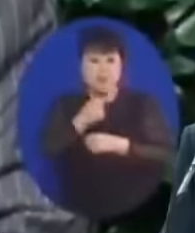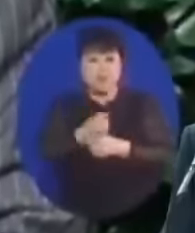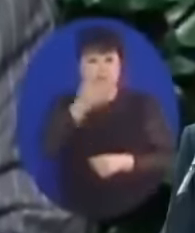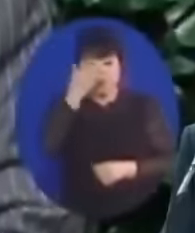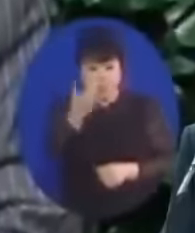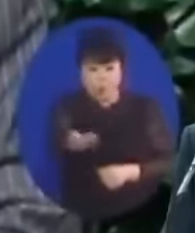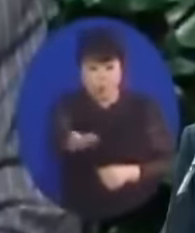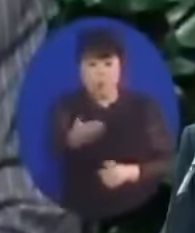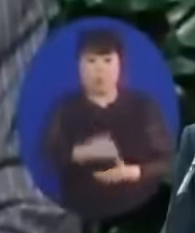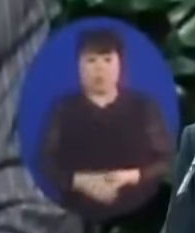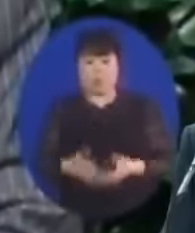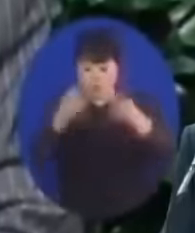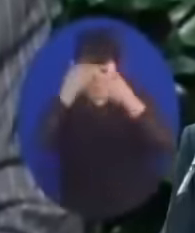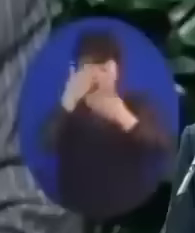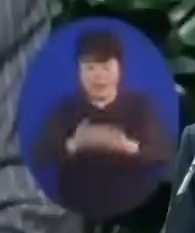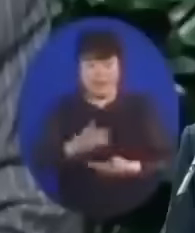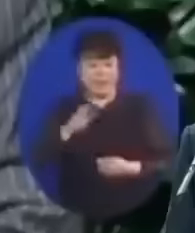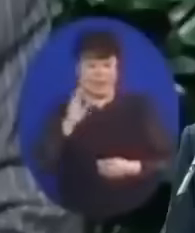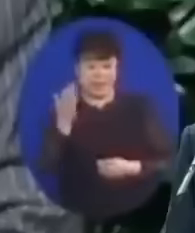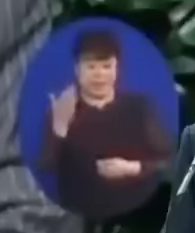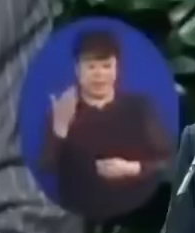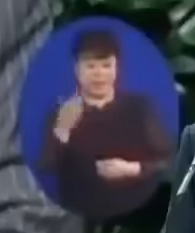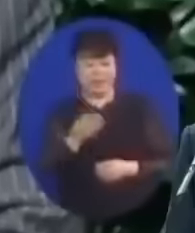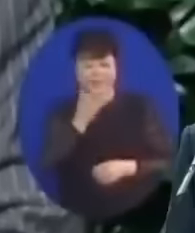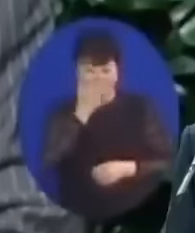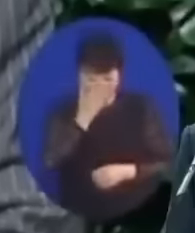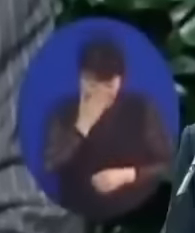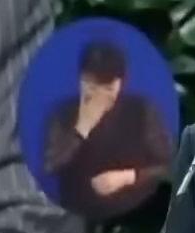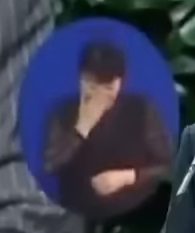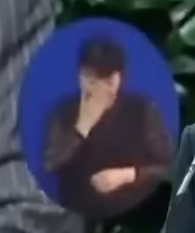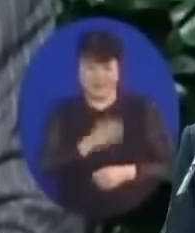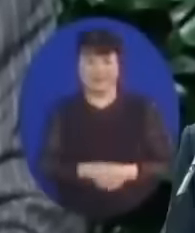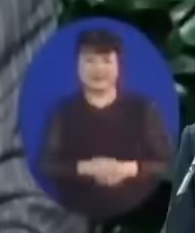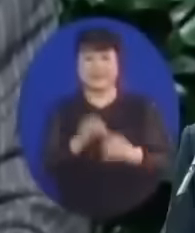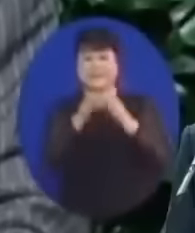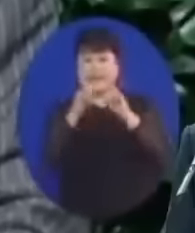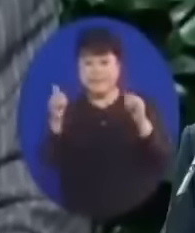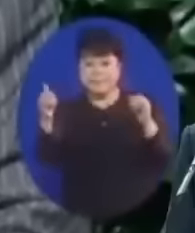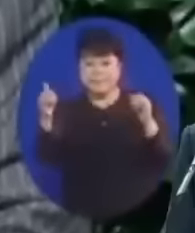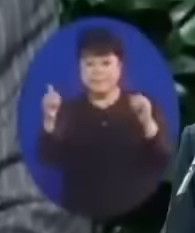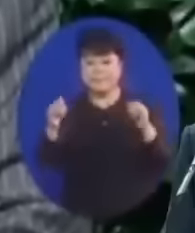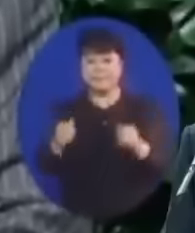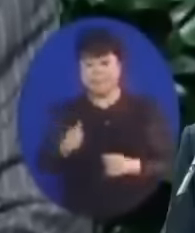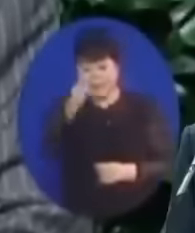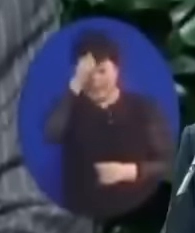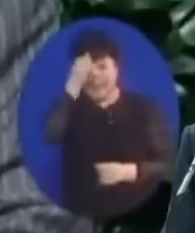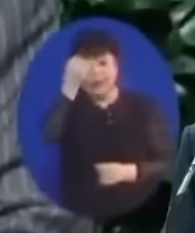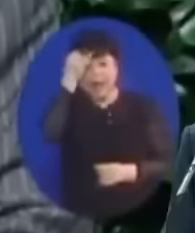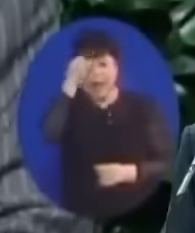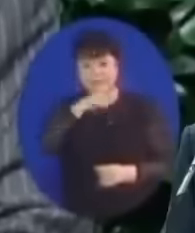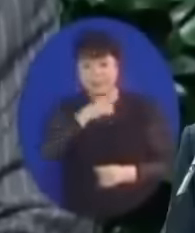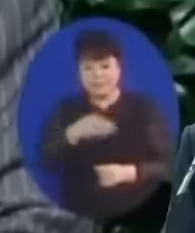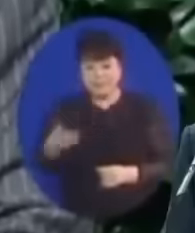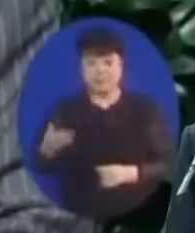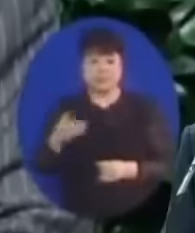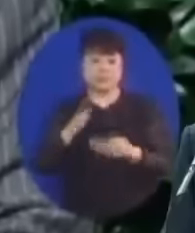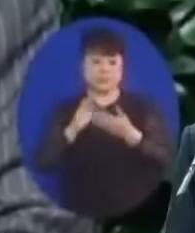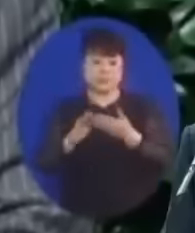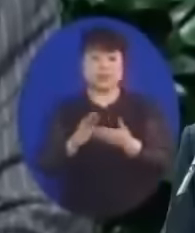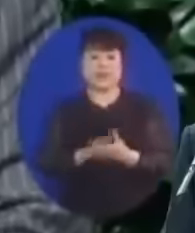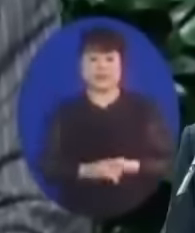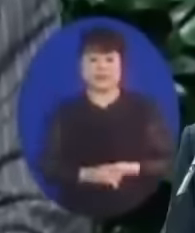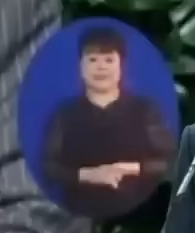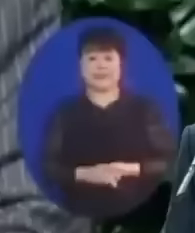해주는 것입니다. 고난을 받게 되면 우리가 겸손하게 되는 것입니다. 사람은 아담과 하와의 피를 받고 난